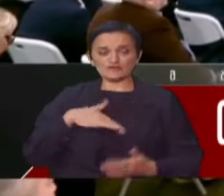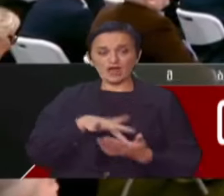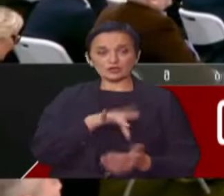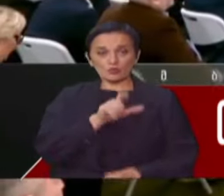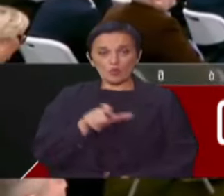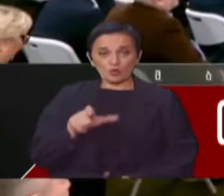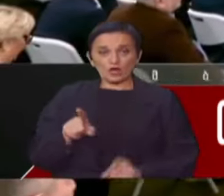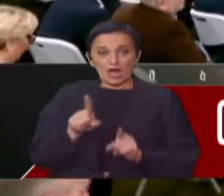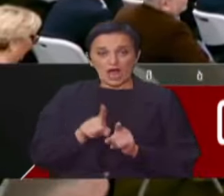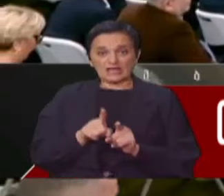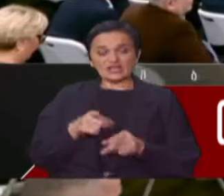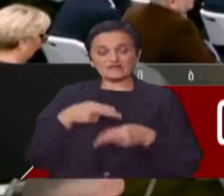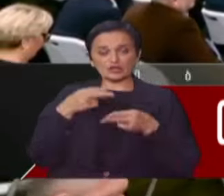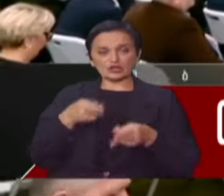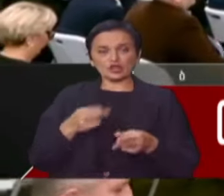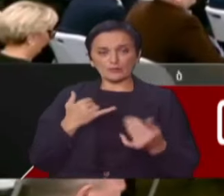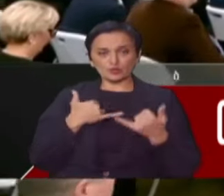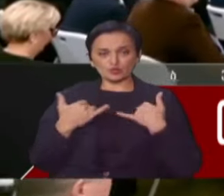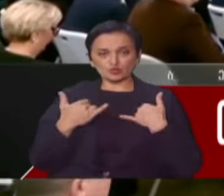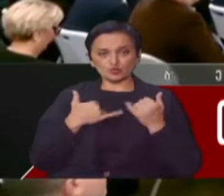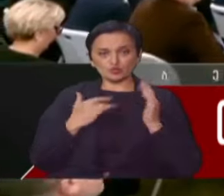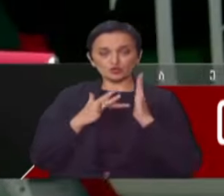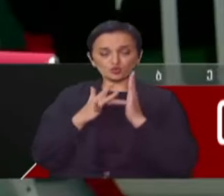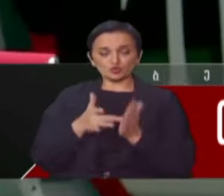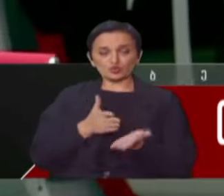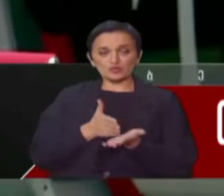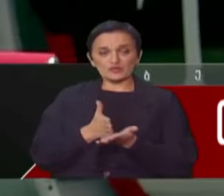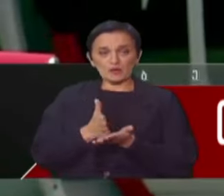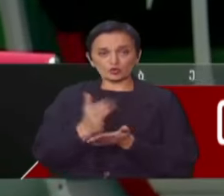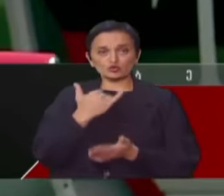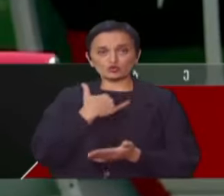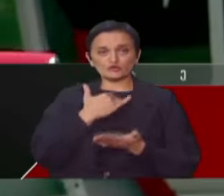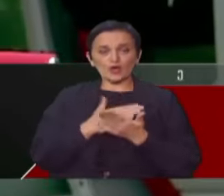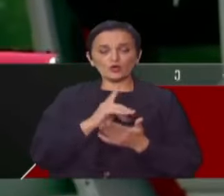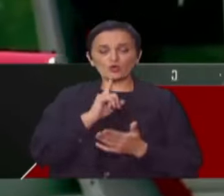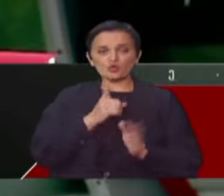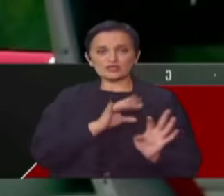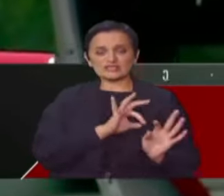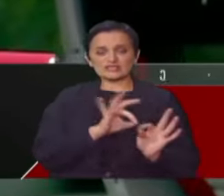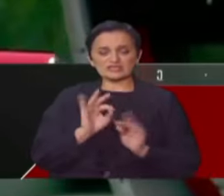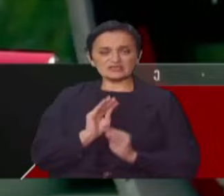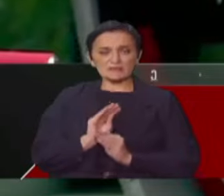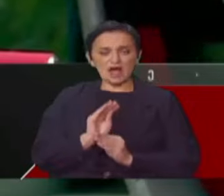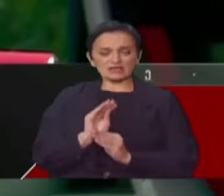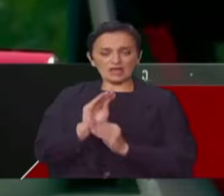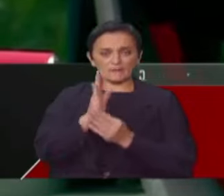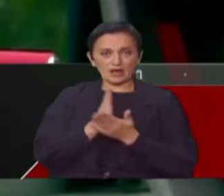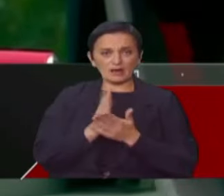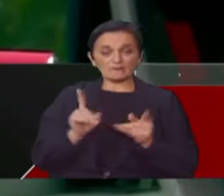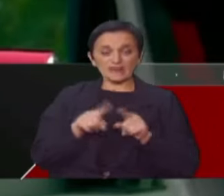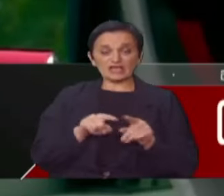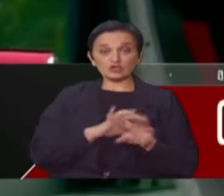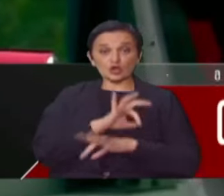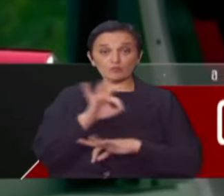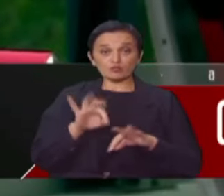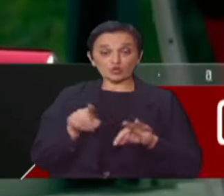მოქალაქეები, ასევე ჩამოსული სტუმრები. ტურისტული მიმართულებით ჩვენ გვაქვს ყოველწლიურად ზრდა, მატება და ასეთი